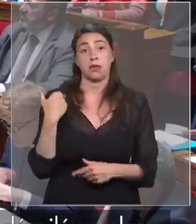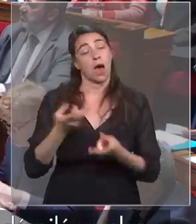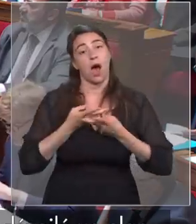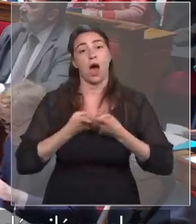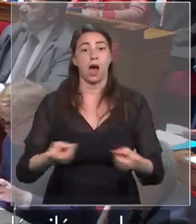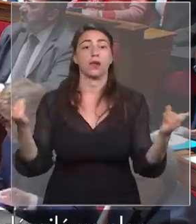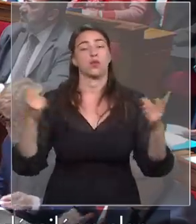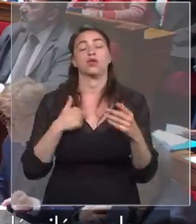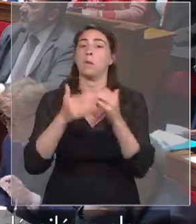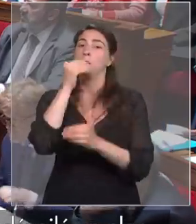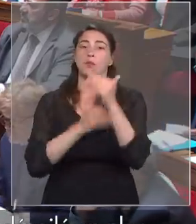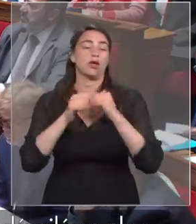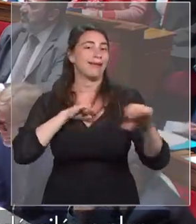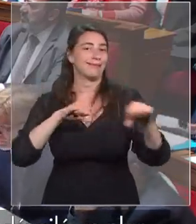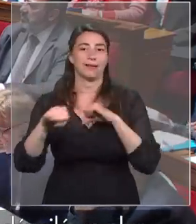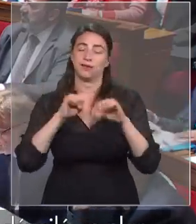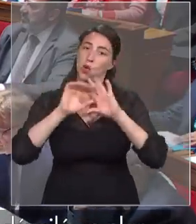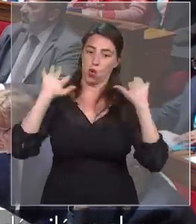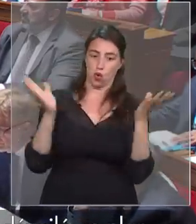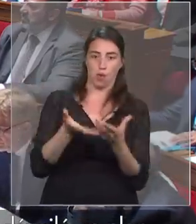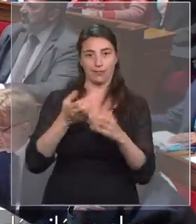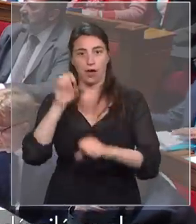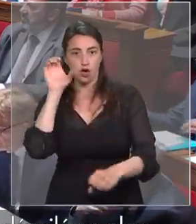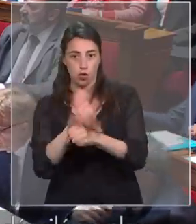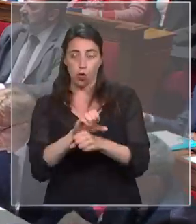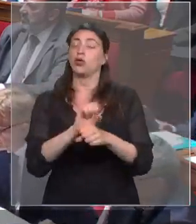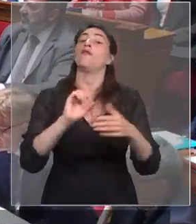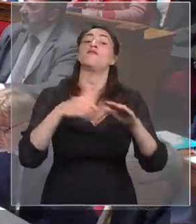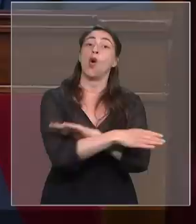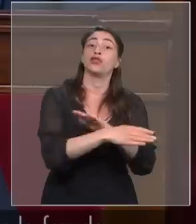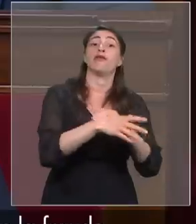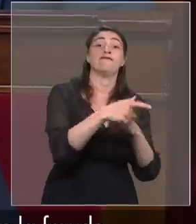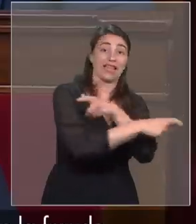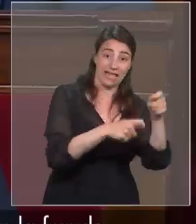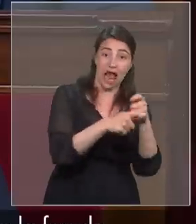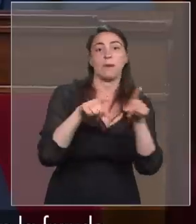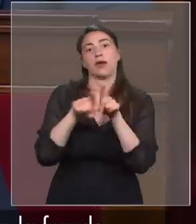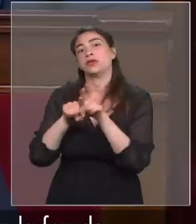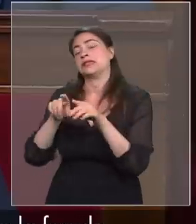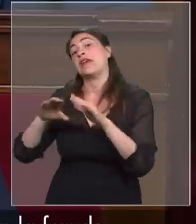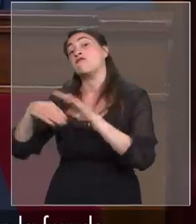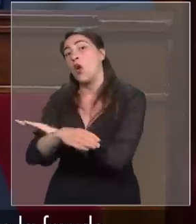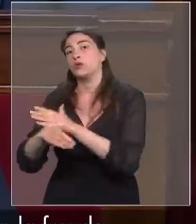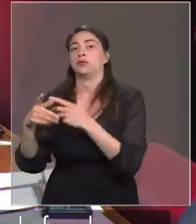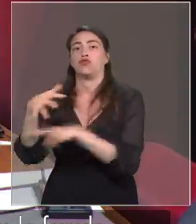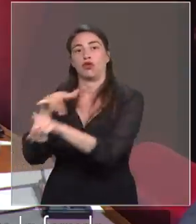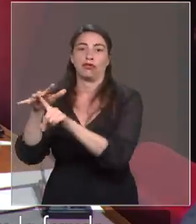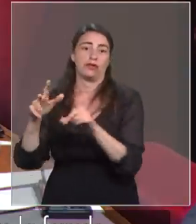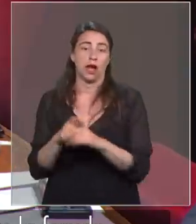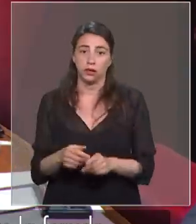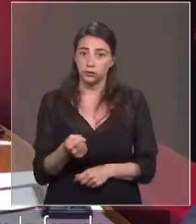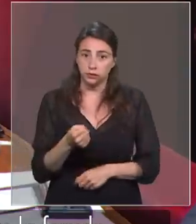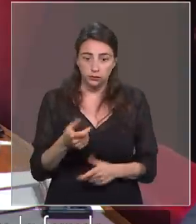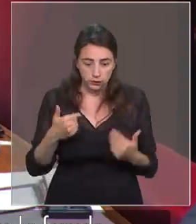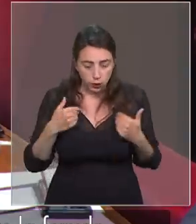global contre la fraude fiscale et contre la fraude sociale. Et je vous confirme, Madame la Présidente Le Pen, nous sommes